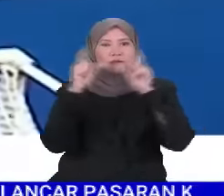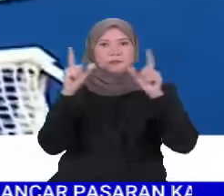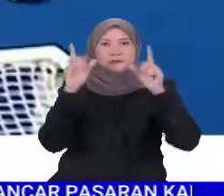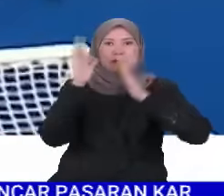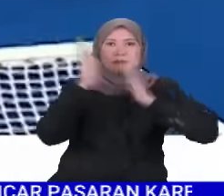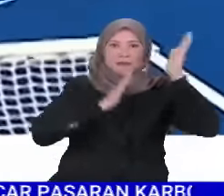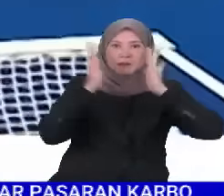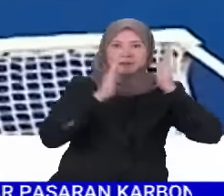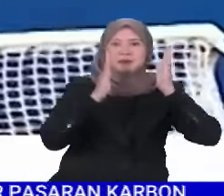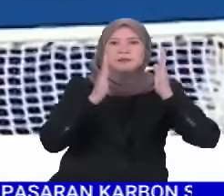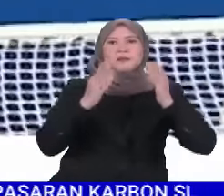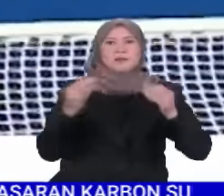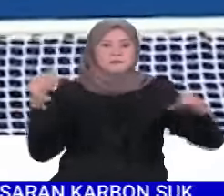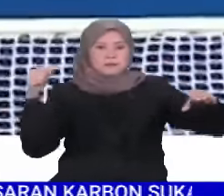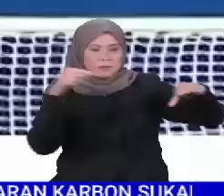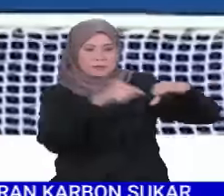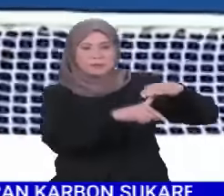Malaysia